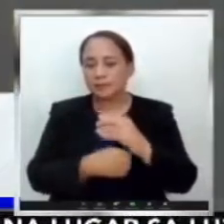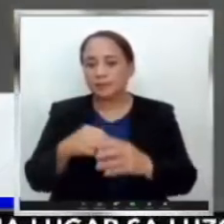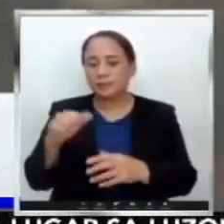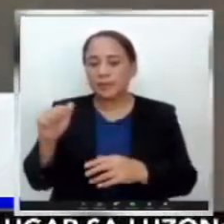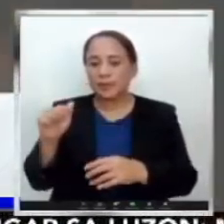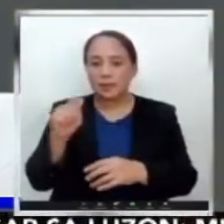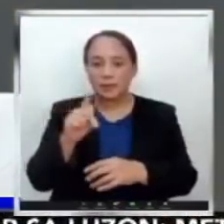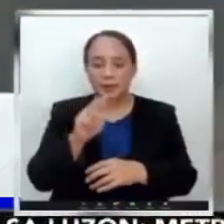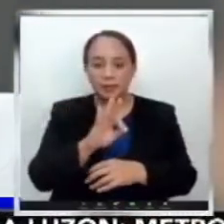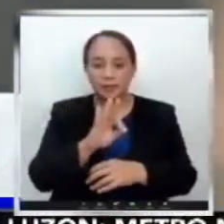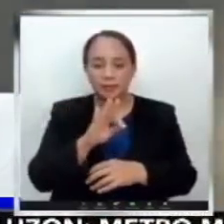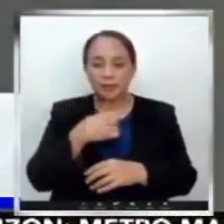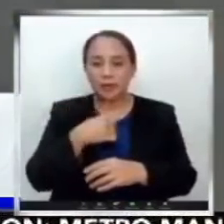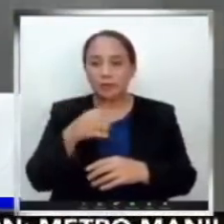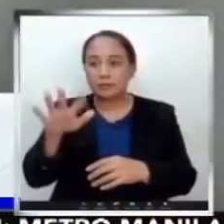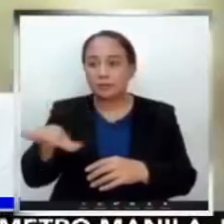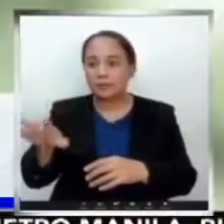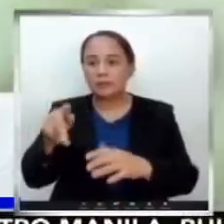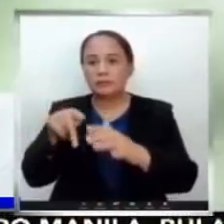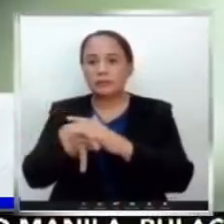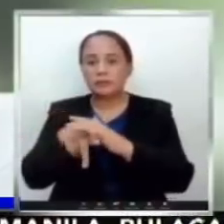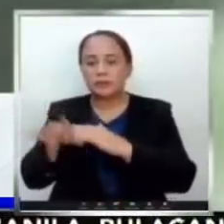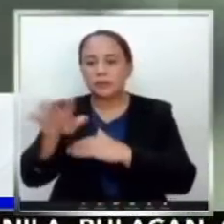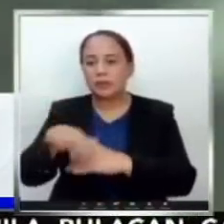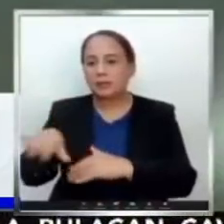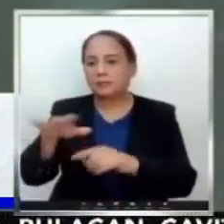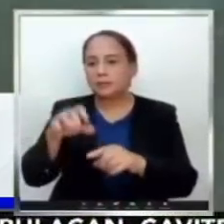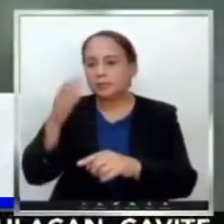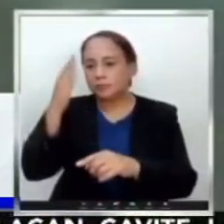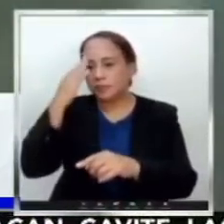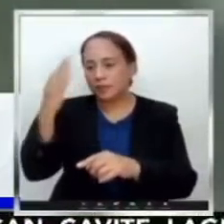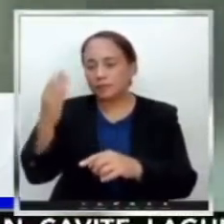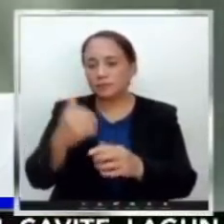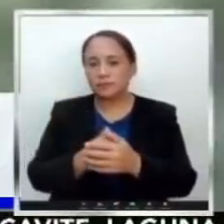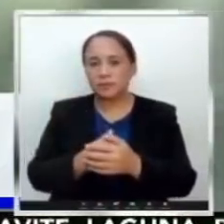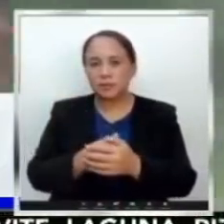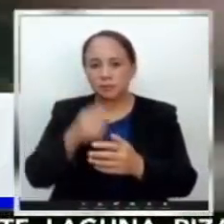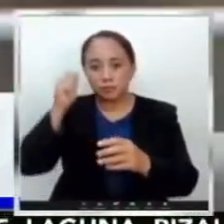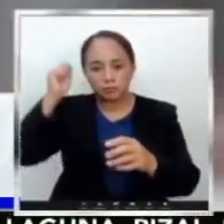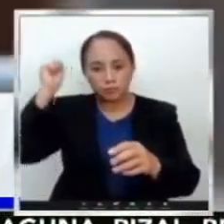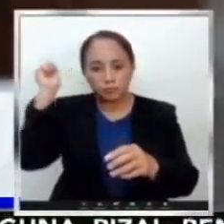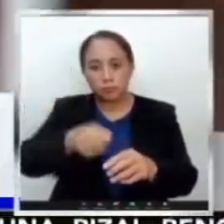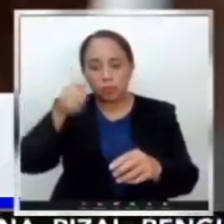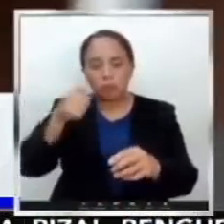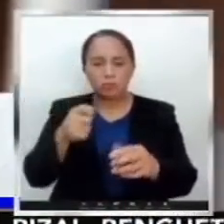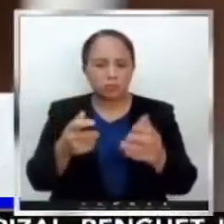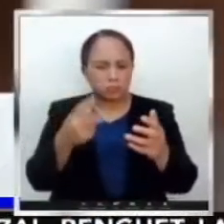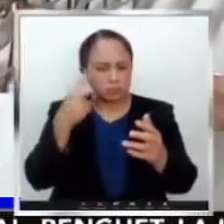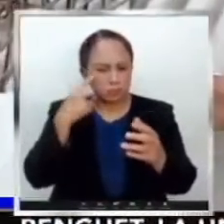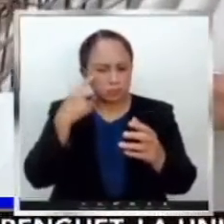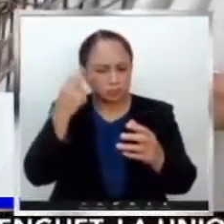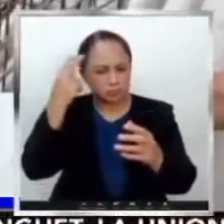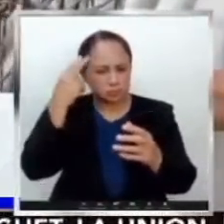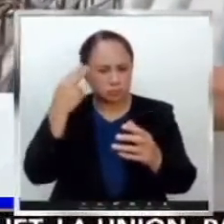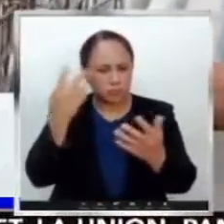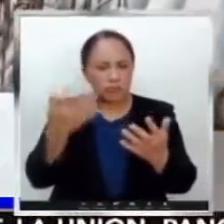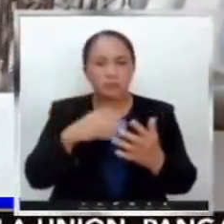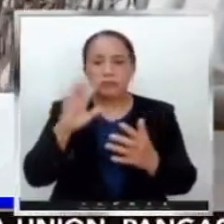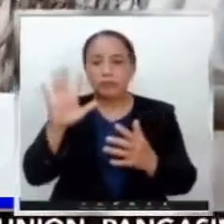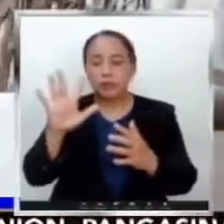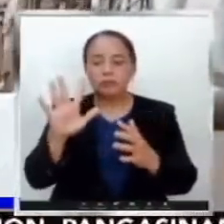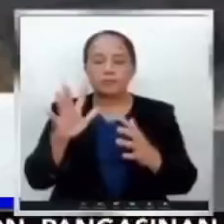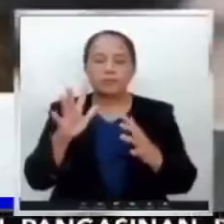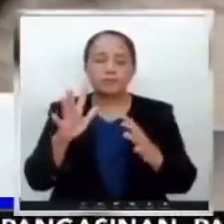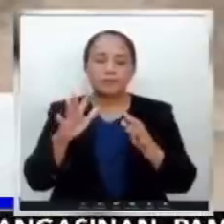umanong katayan sa San Ildefonso, Bulacan. Parang pinukpok kayo, pinukpok. 5 buhay na aso naman ang nasagip.